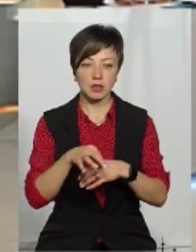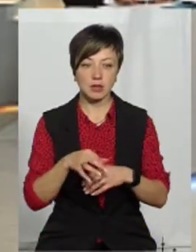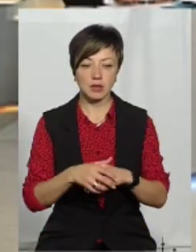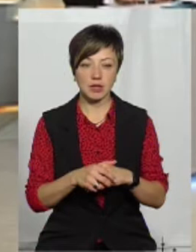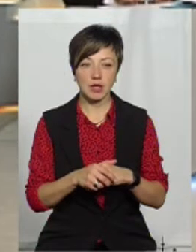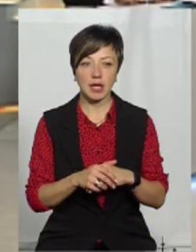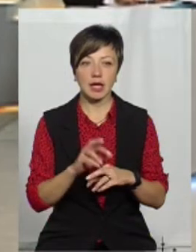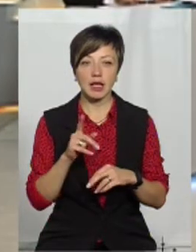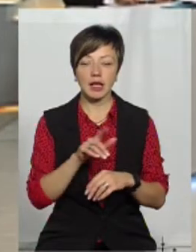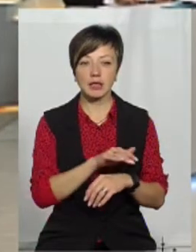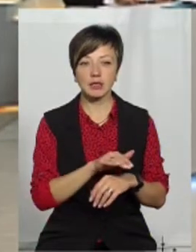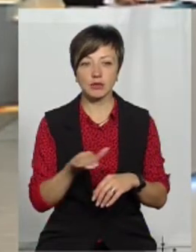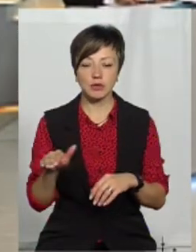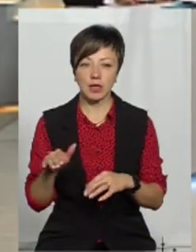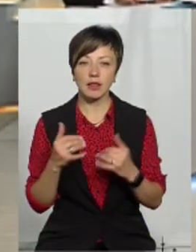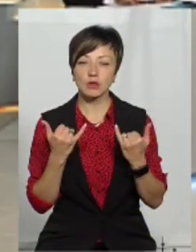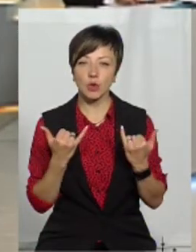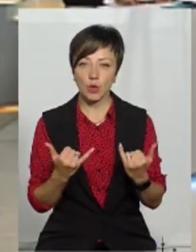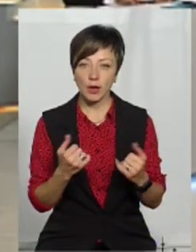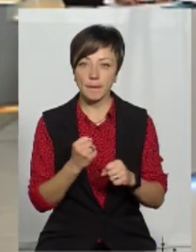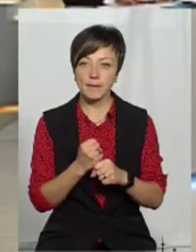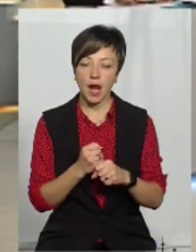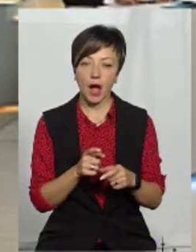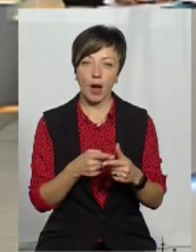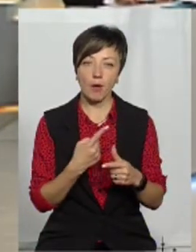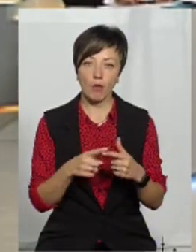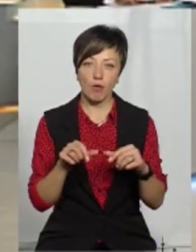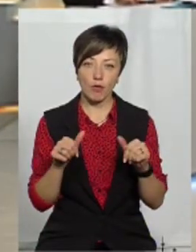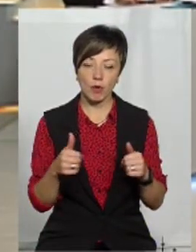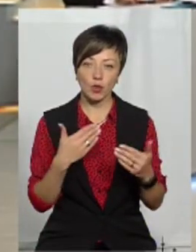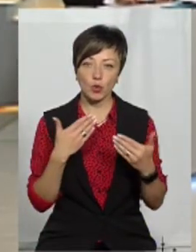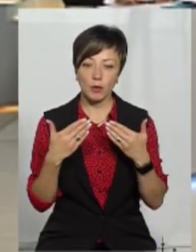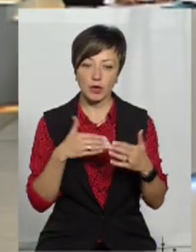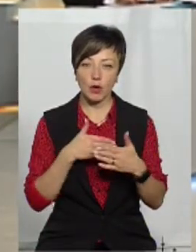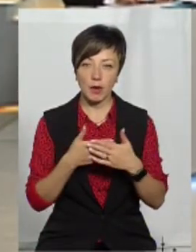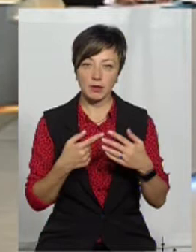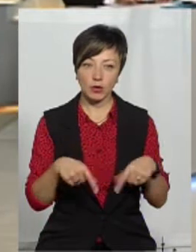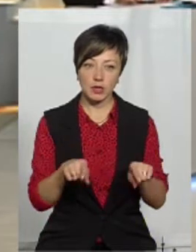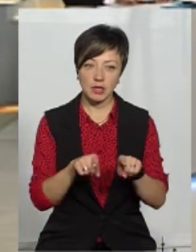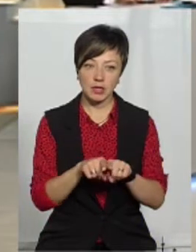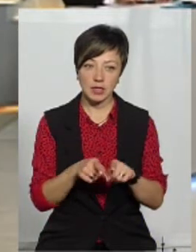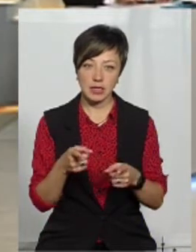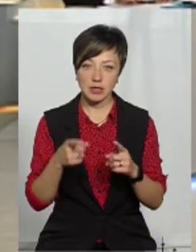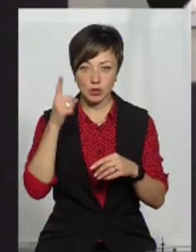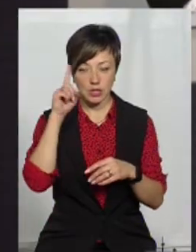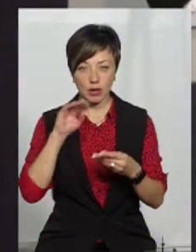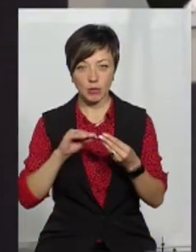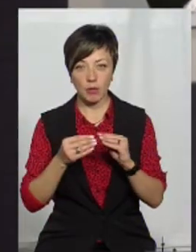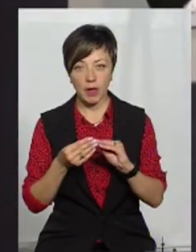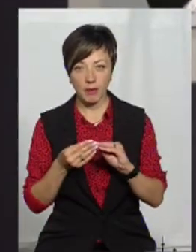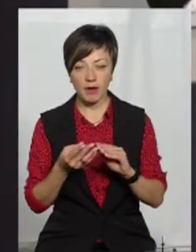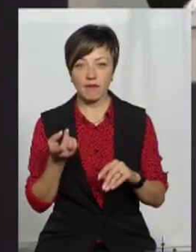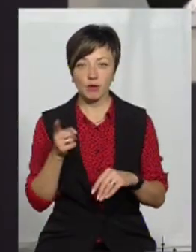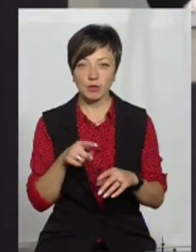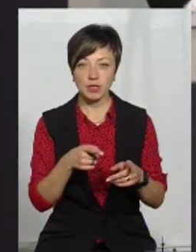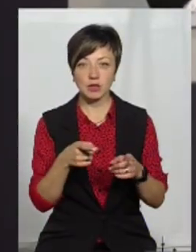Але як до цієї низової ланки, розумієте? На сьогодні ми це працюємо або в форматі комунікації з громадськими організаціями, які дійсно знають проблеми. Так. В тому